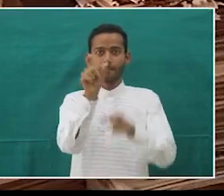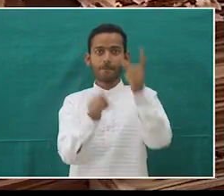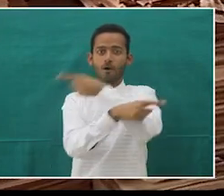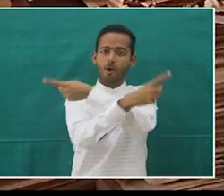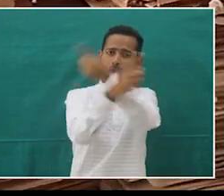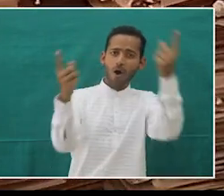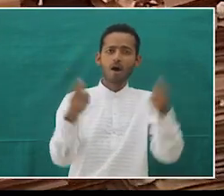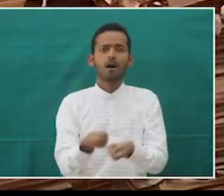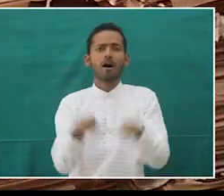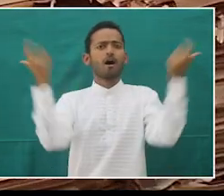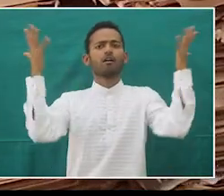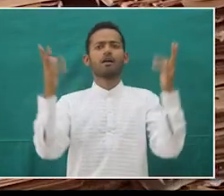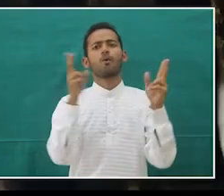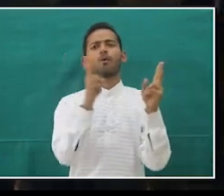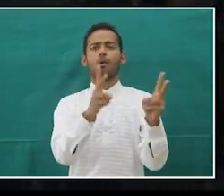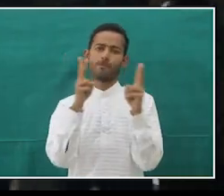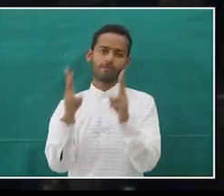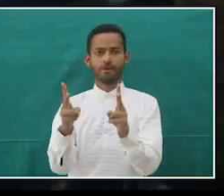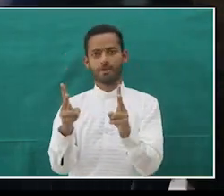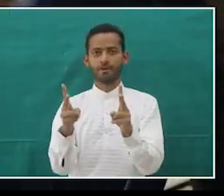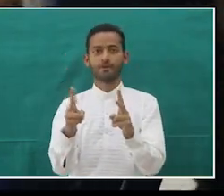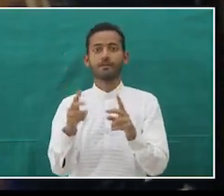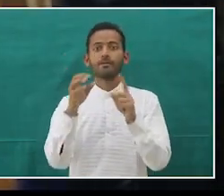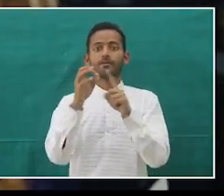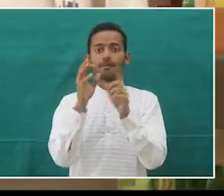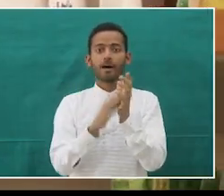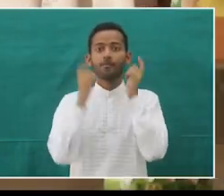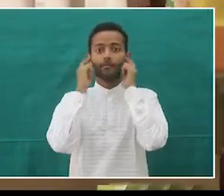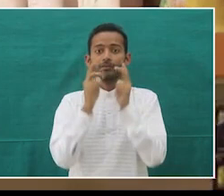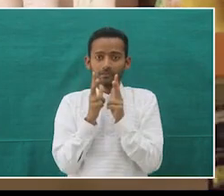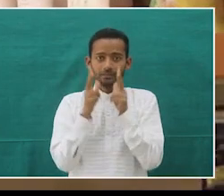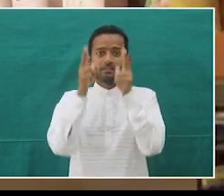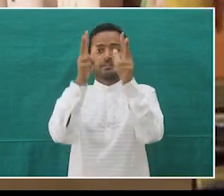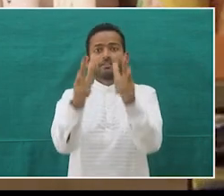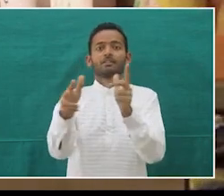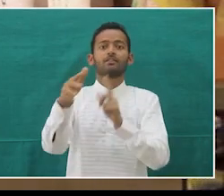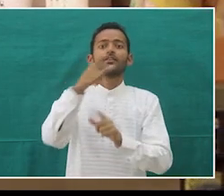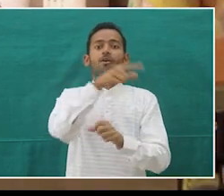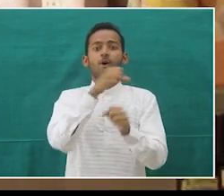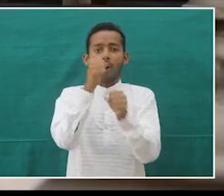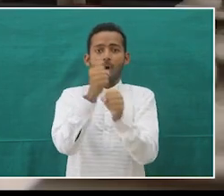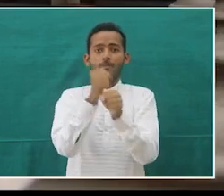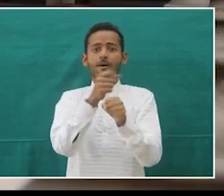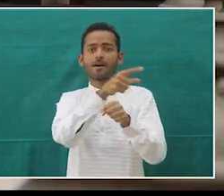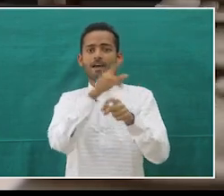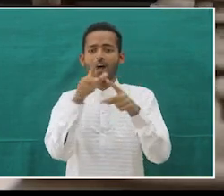दखल धनजी से मुक्ति चाहिए मध्य वर्ग को अनेक विद नया अवसर